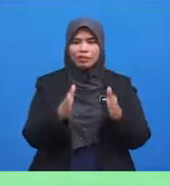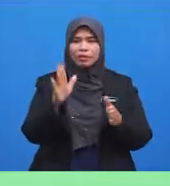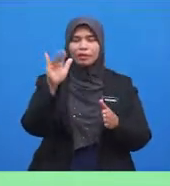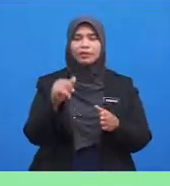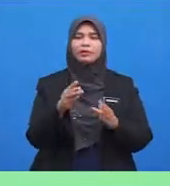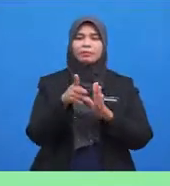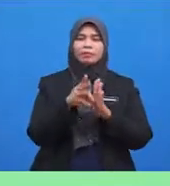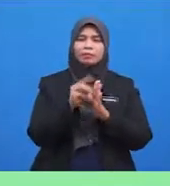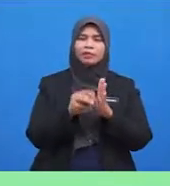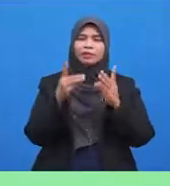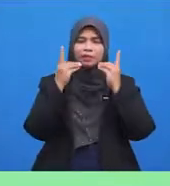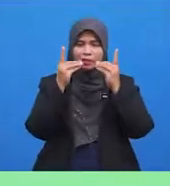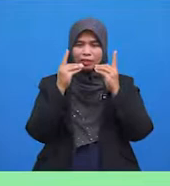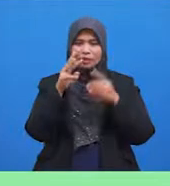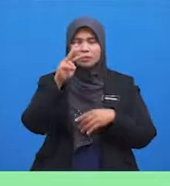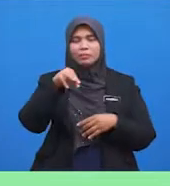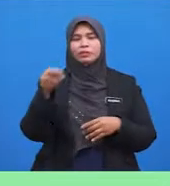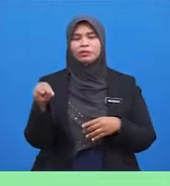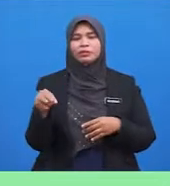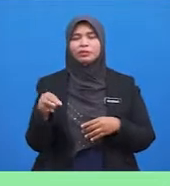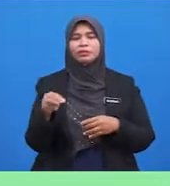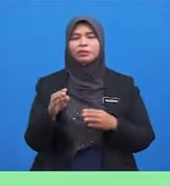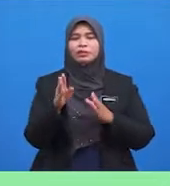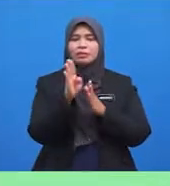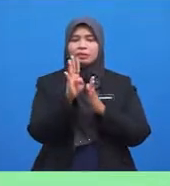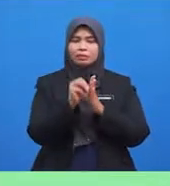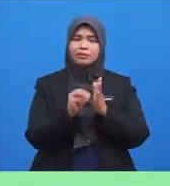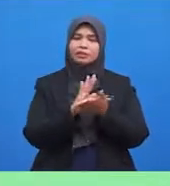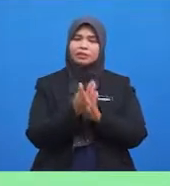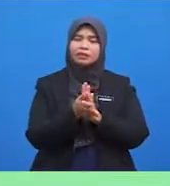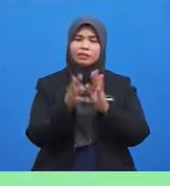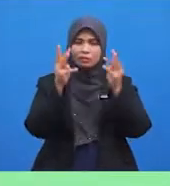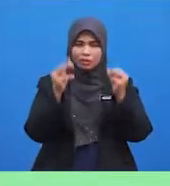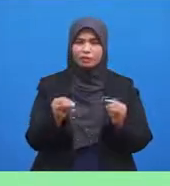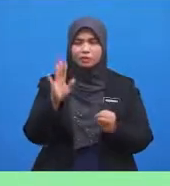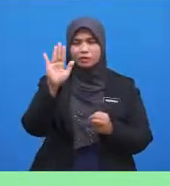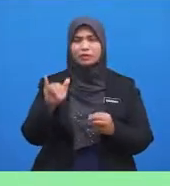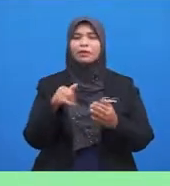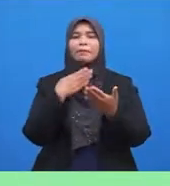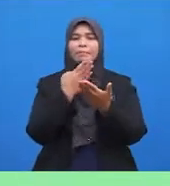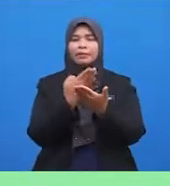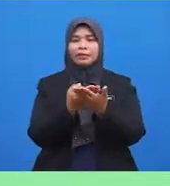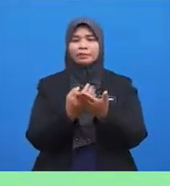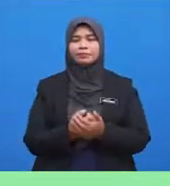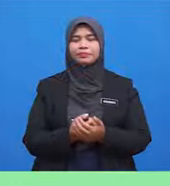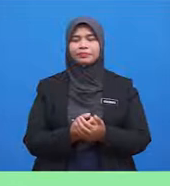yang mendidik murid-murid menjadi manusia yang baik,